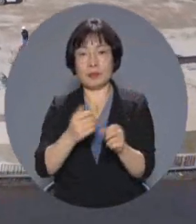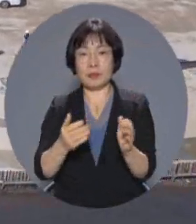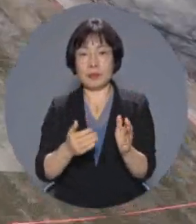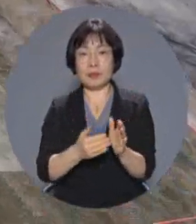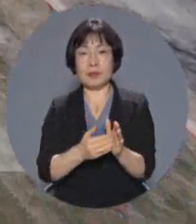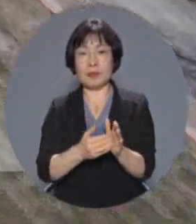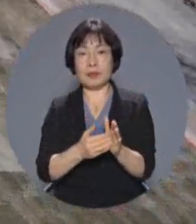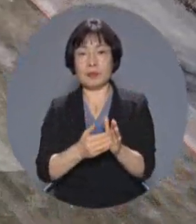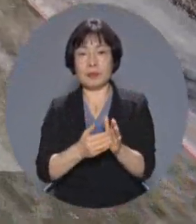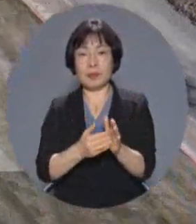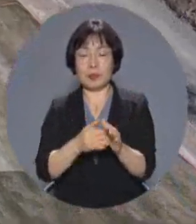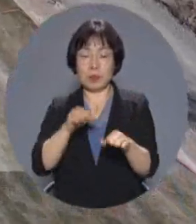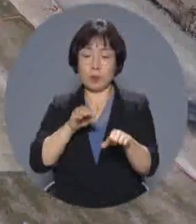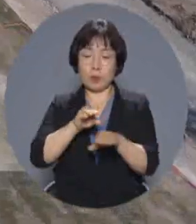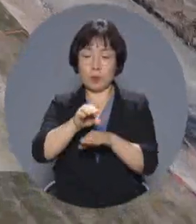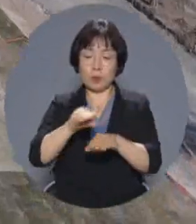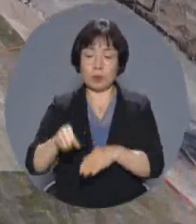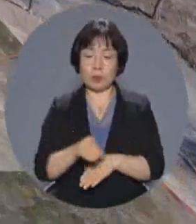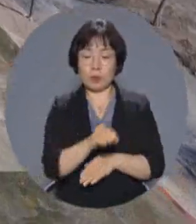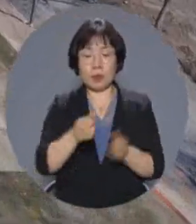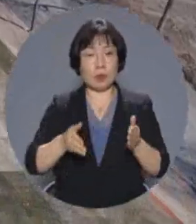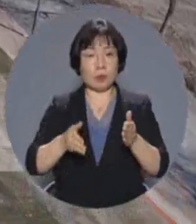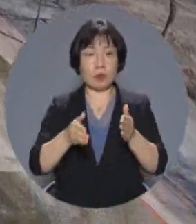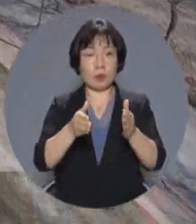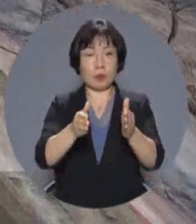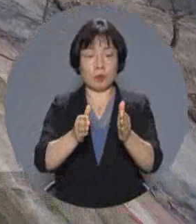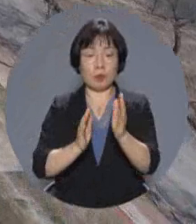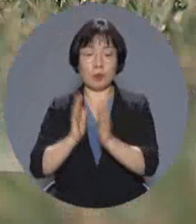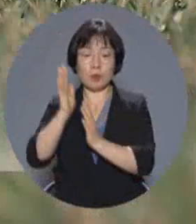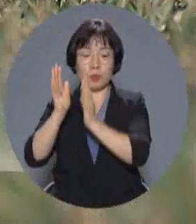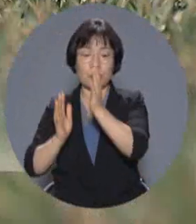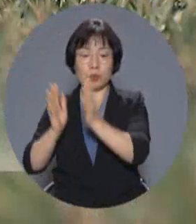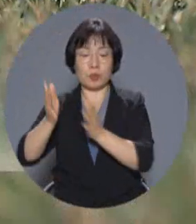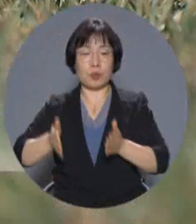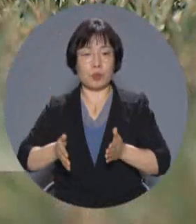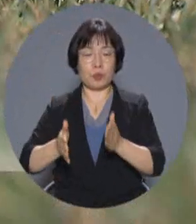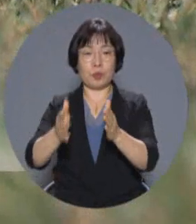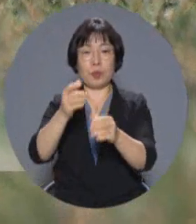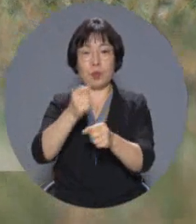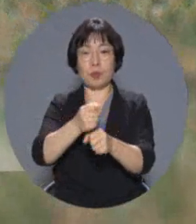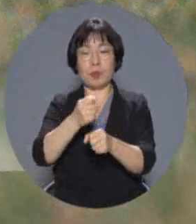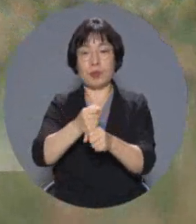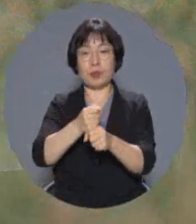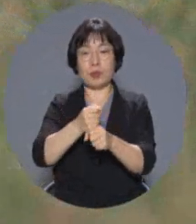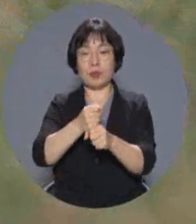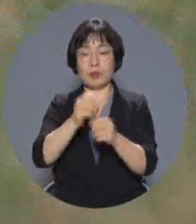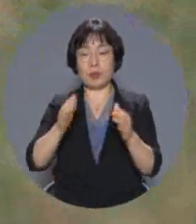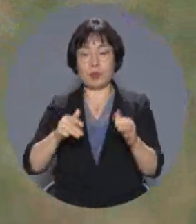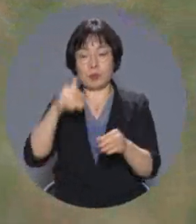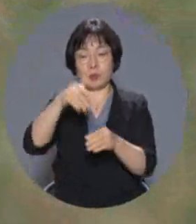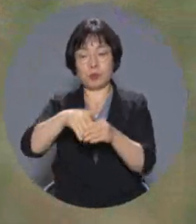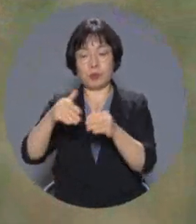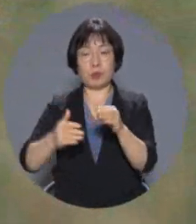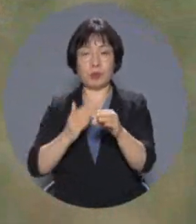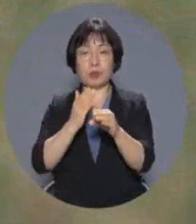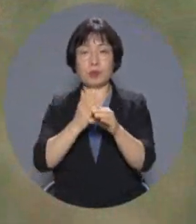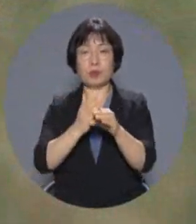변했습니다. 차량만 다녔던 아스팔트 도로도 그린 아일랜드로 탈바꿈해 잔디 심는 작업이 한창입니다.